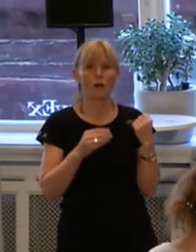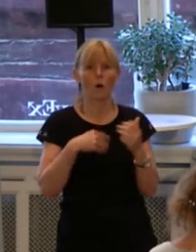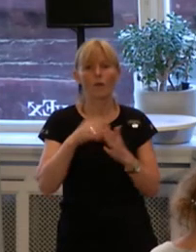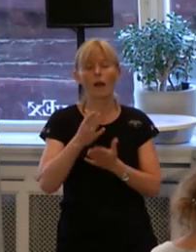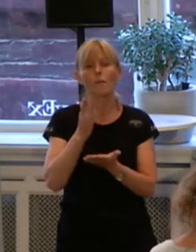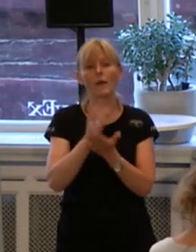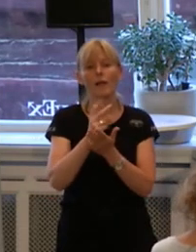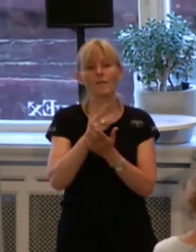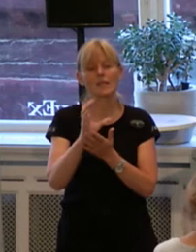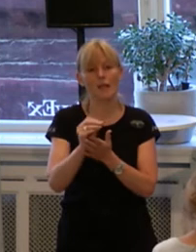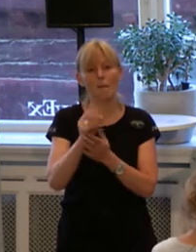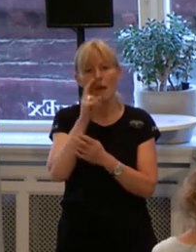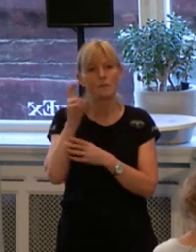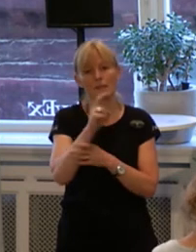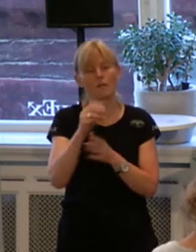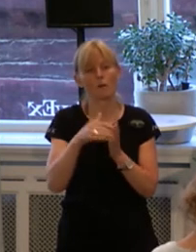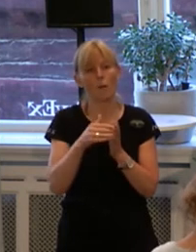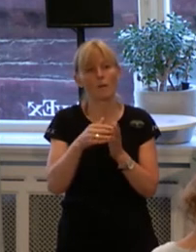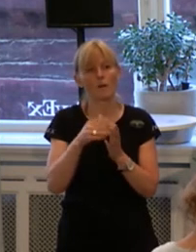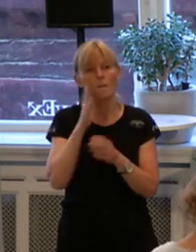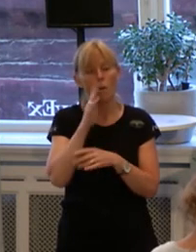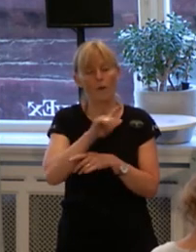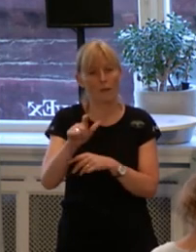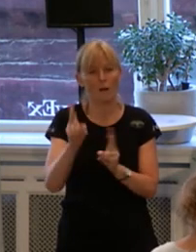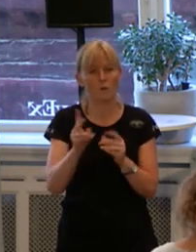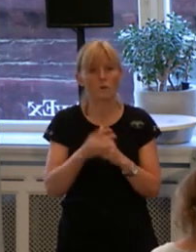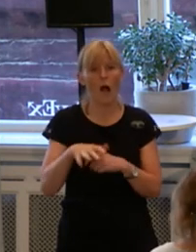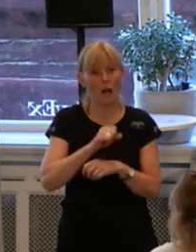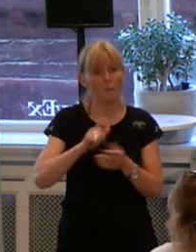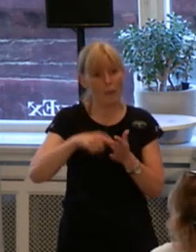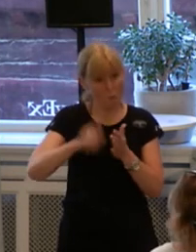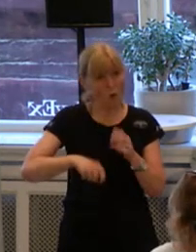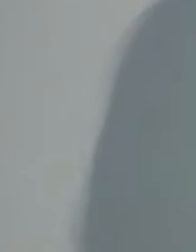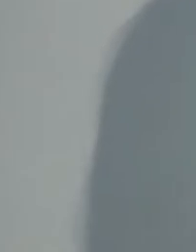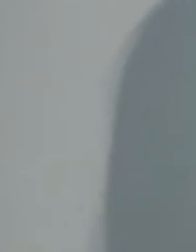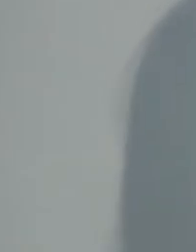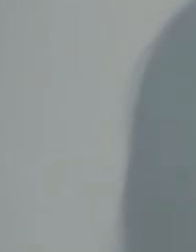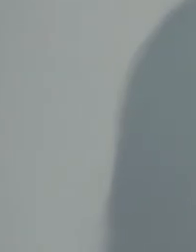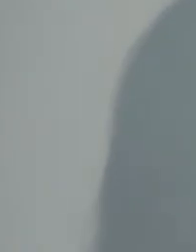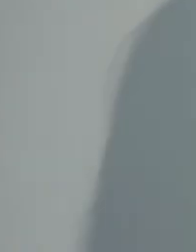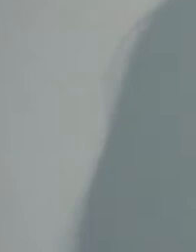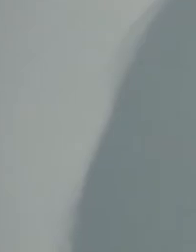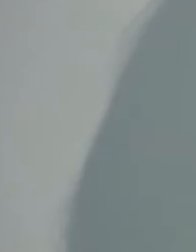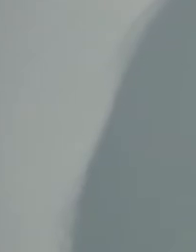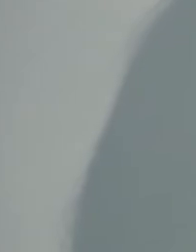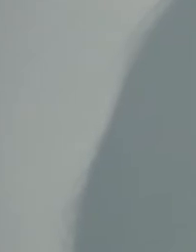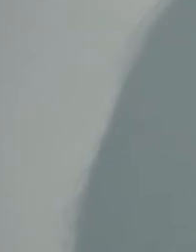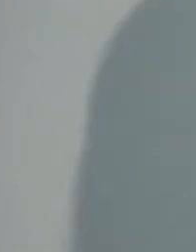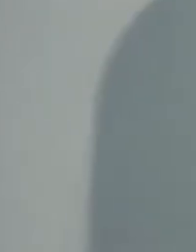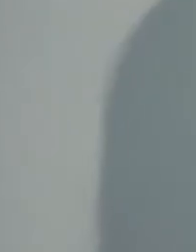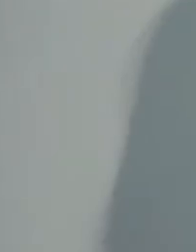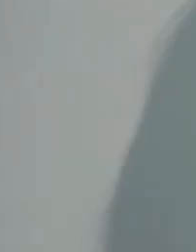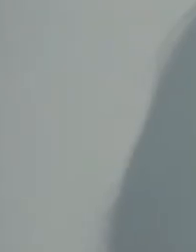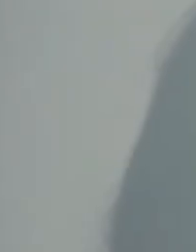från invånarnas sida. Att liksom alla medborgare ska kunna känna sig trygga att ta dem del av kulturlivet. Ja, då vet vi